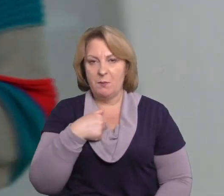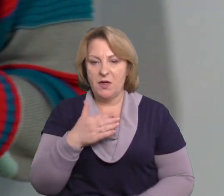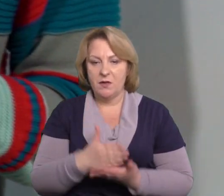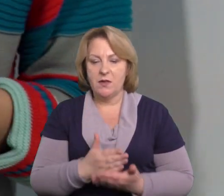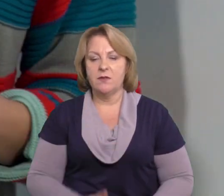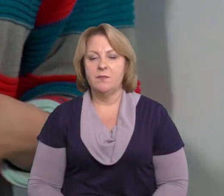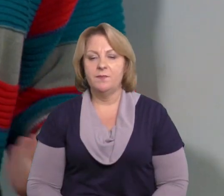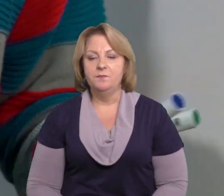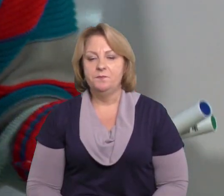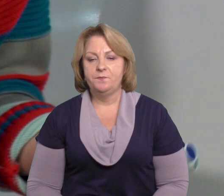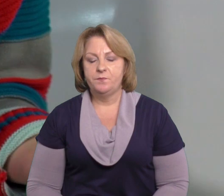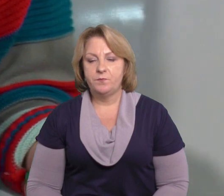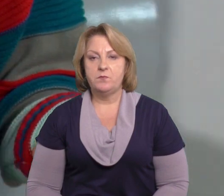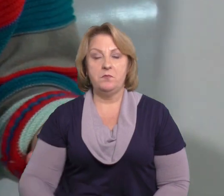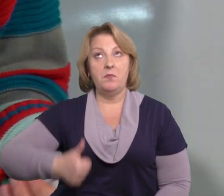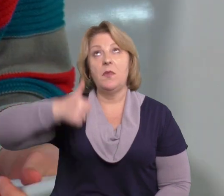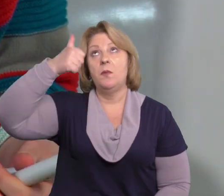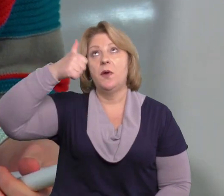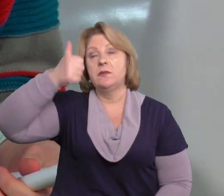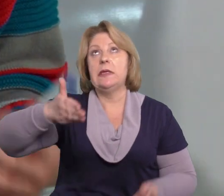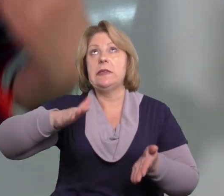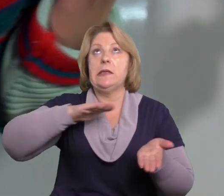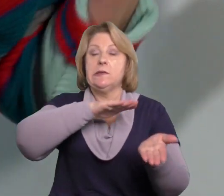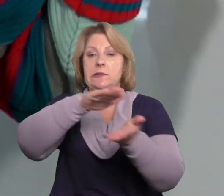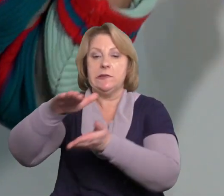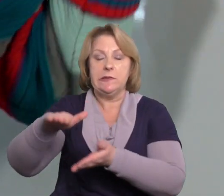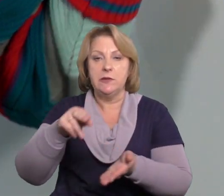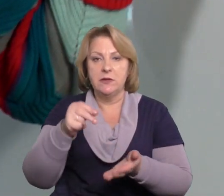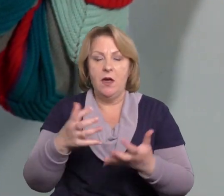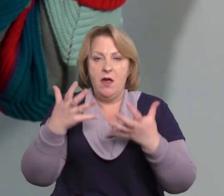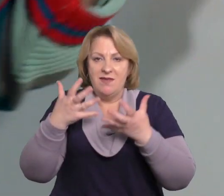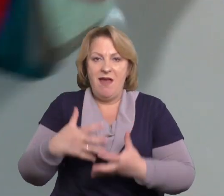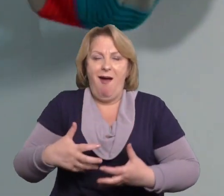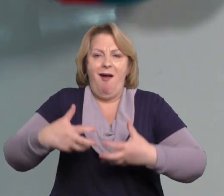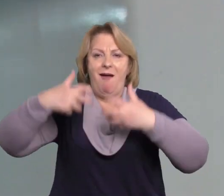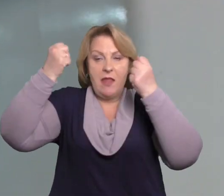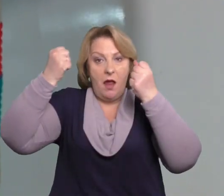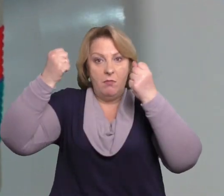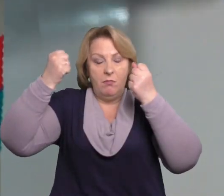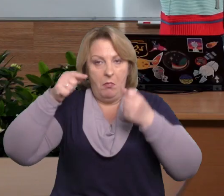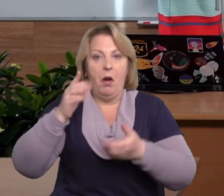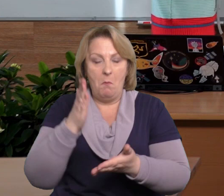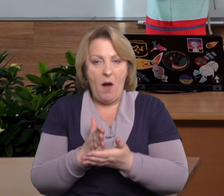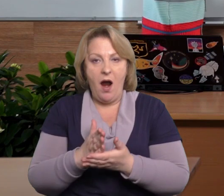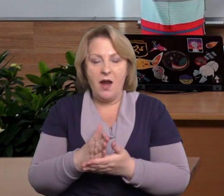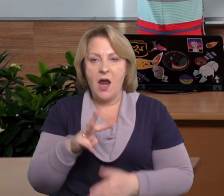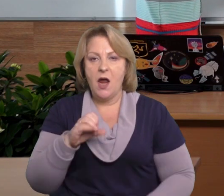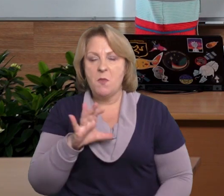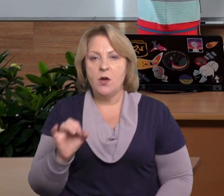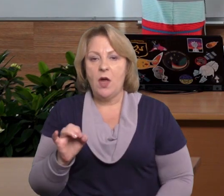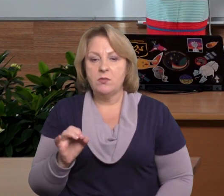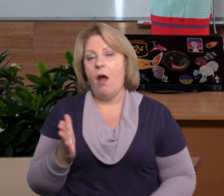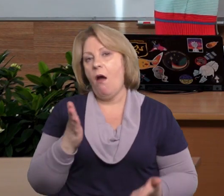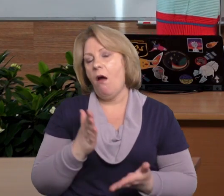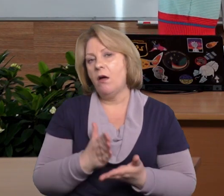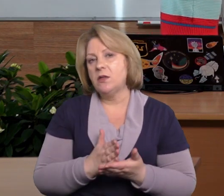одного боку, позаду нас лишився шар Землі, який тягне нас на себе, адже він так само має масу. З другого боку,